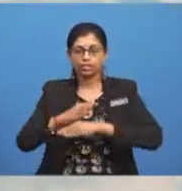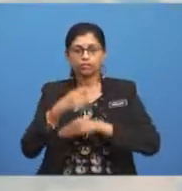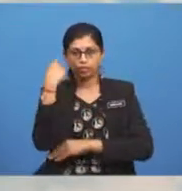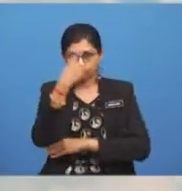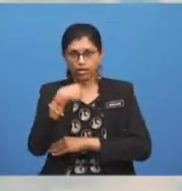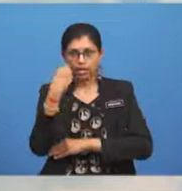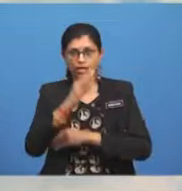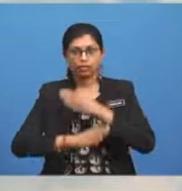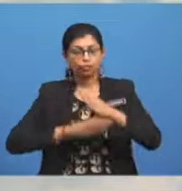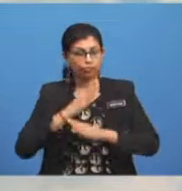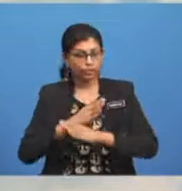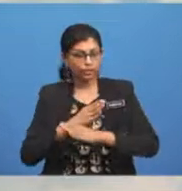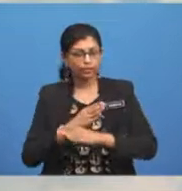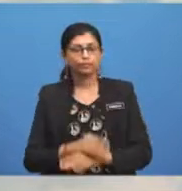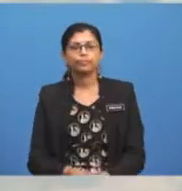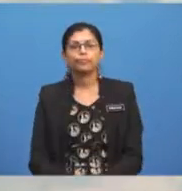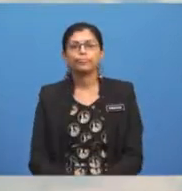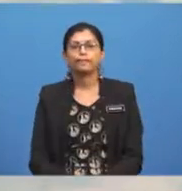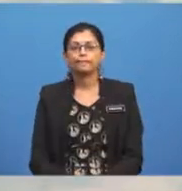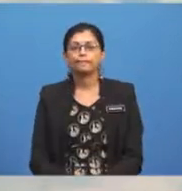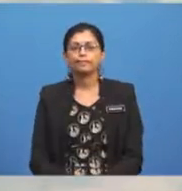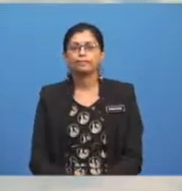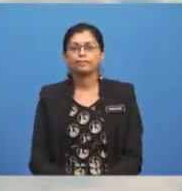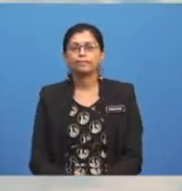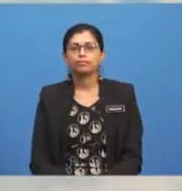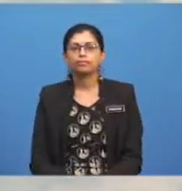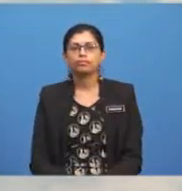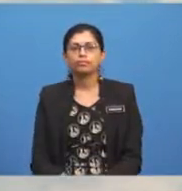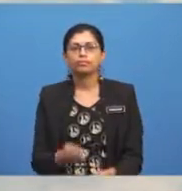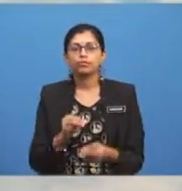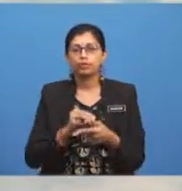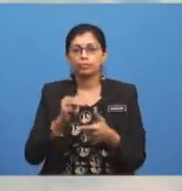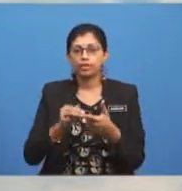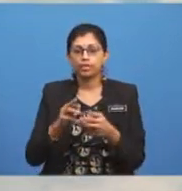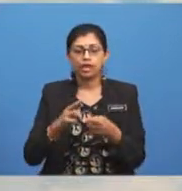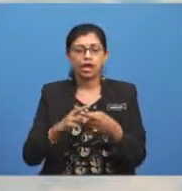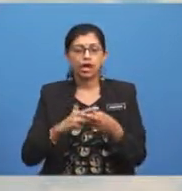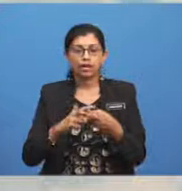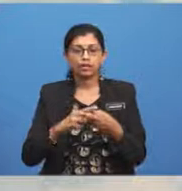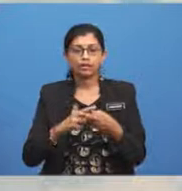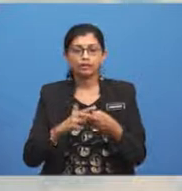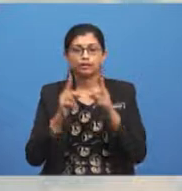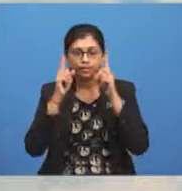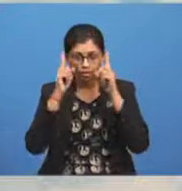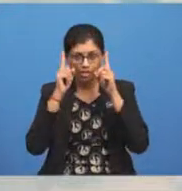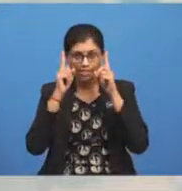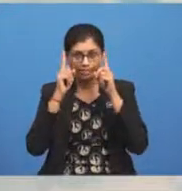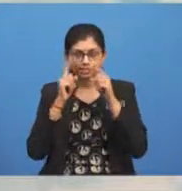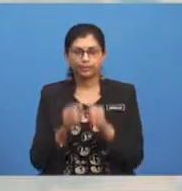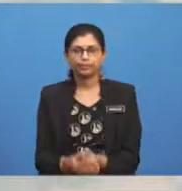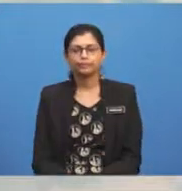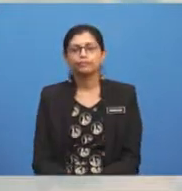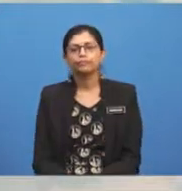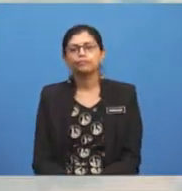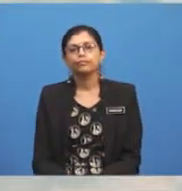permukaan bumi, maka persamaannya akan menjadi R bersamaan dengan R